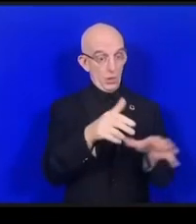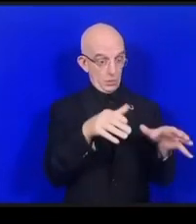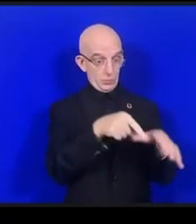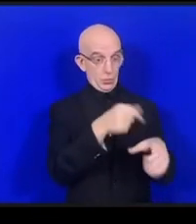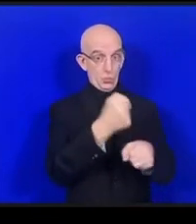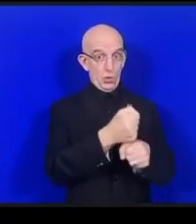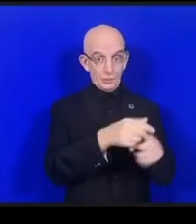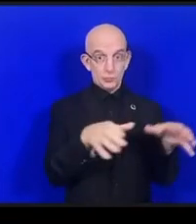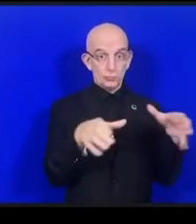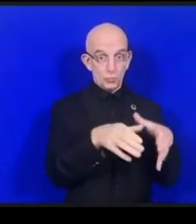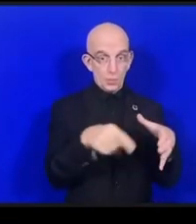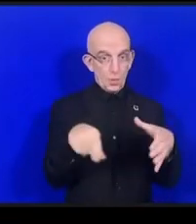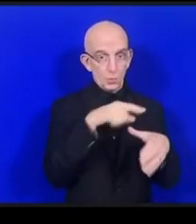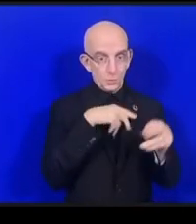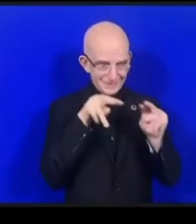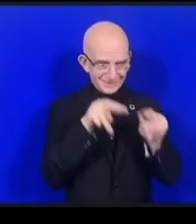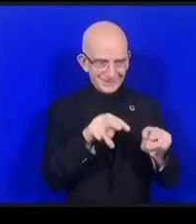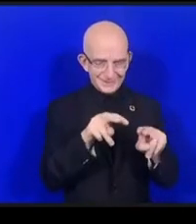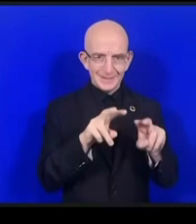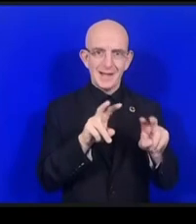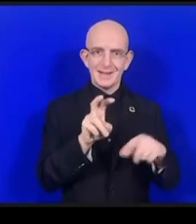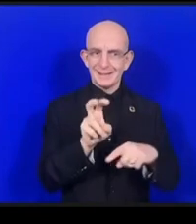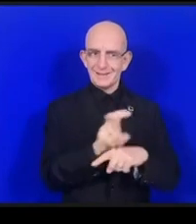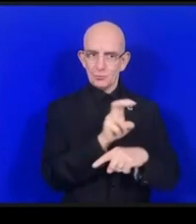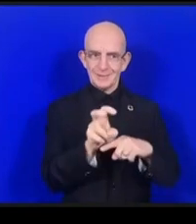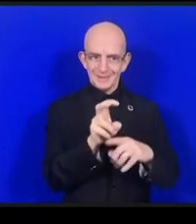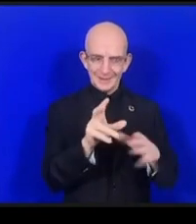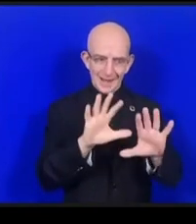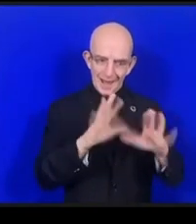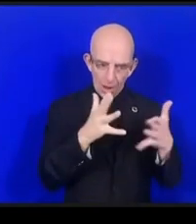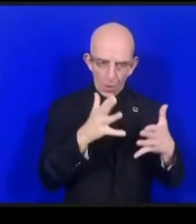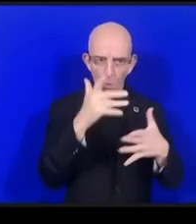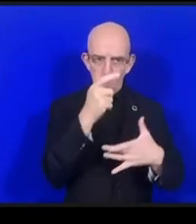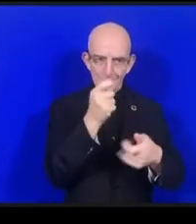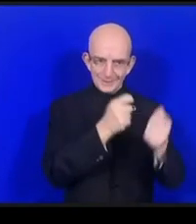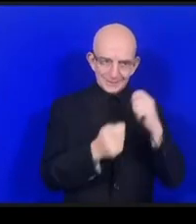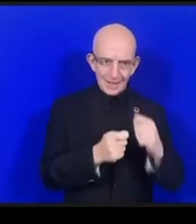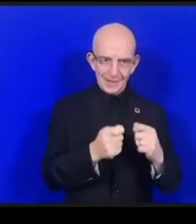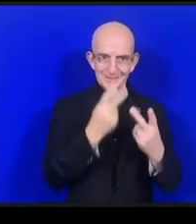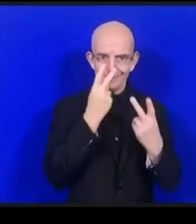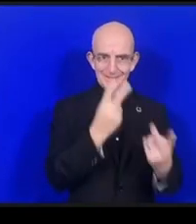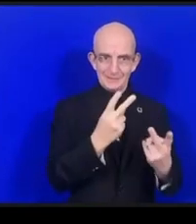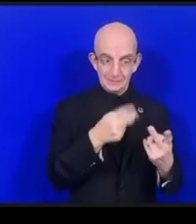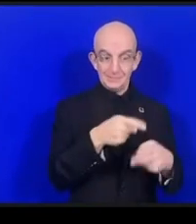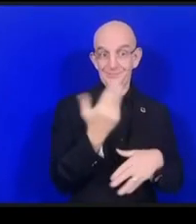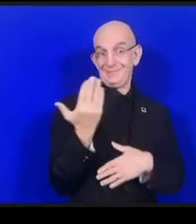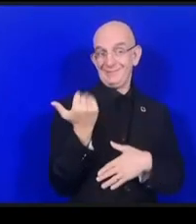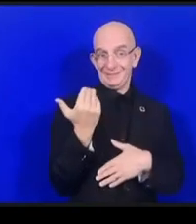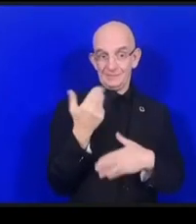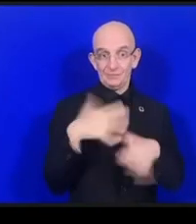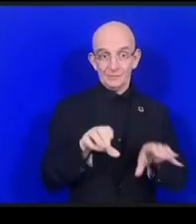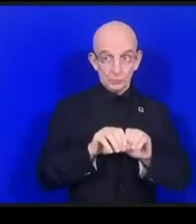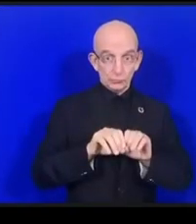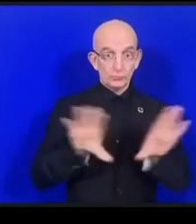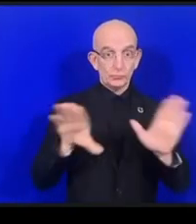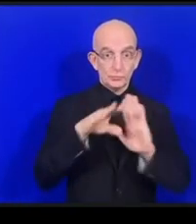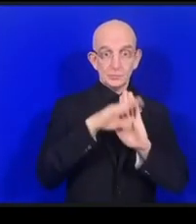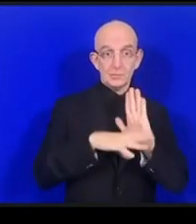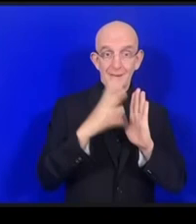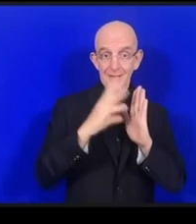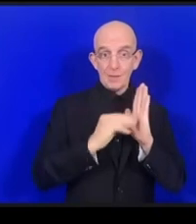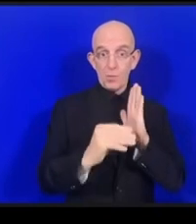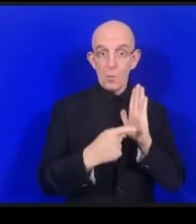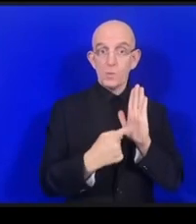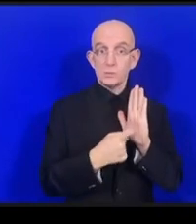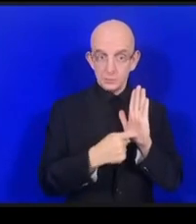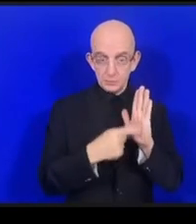и мы рассматриваем прежде всего вопросы безопасности мы рассматриваем